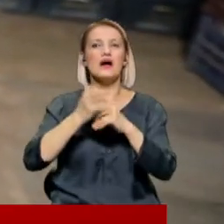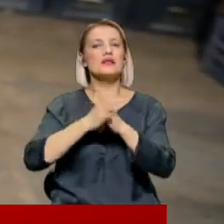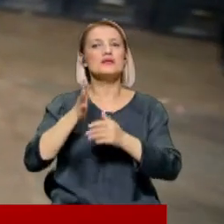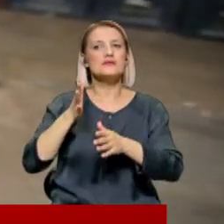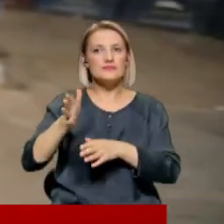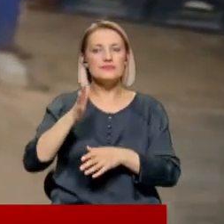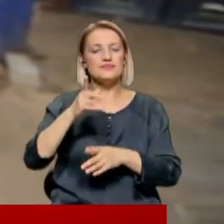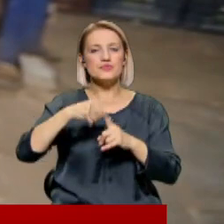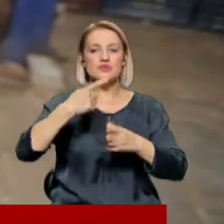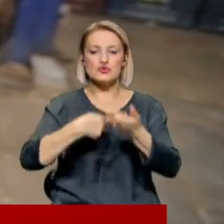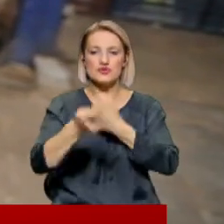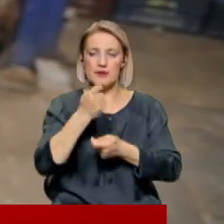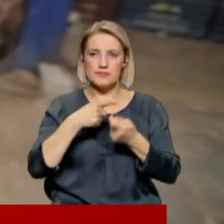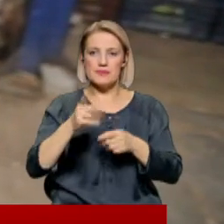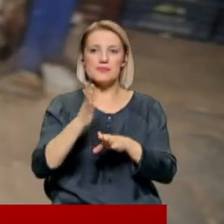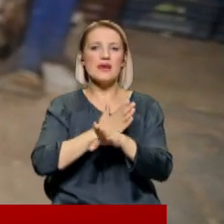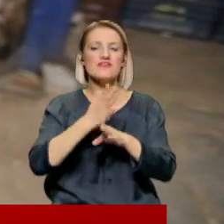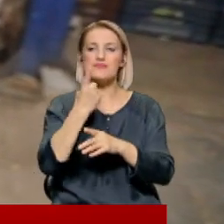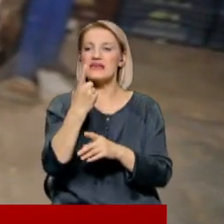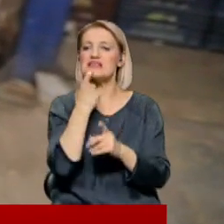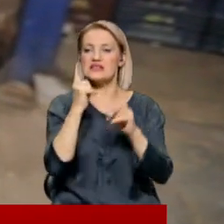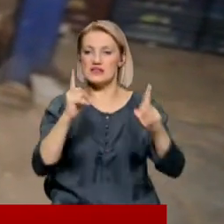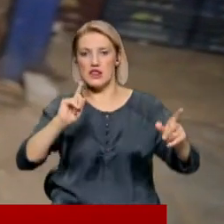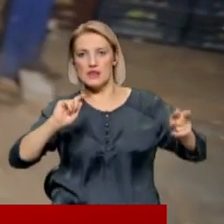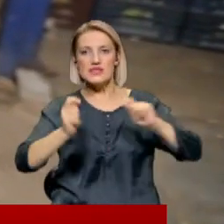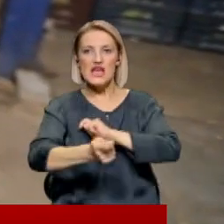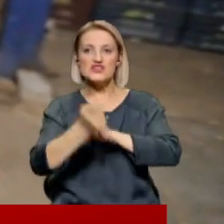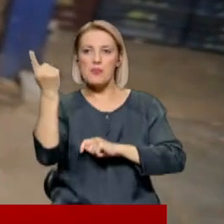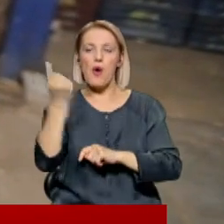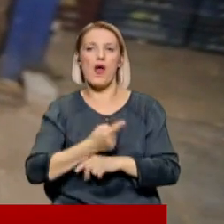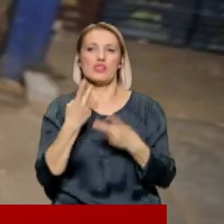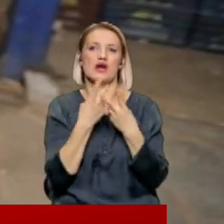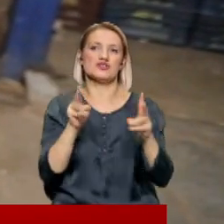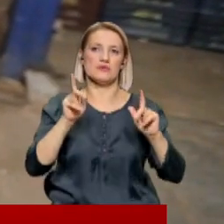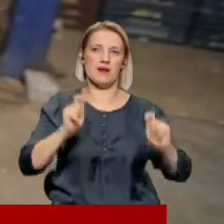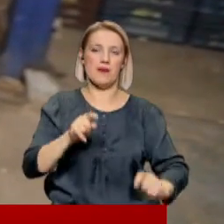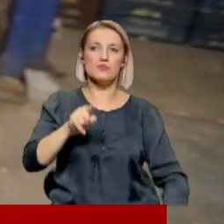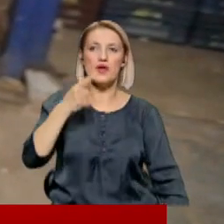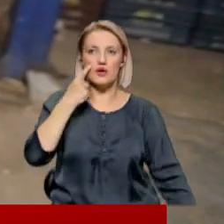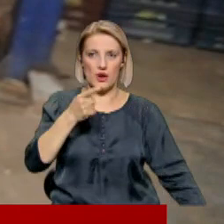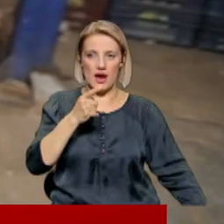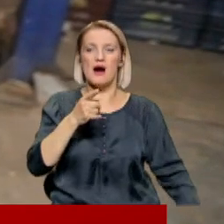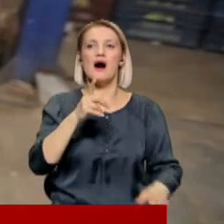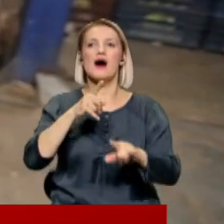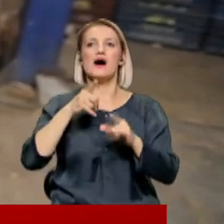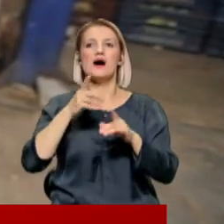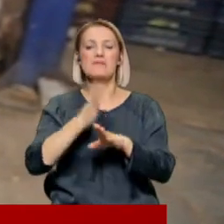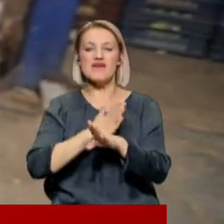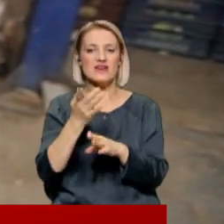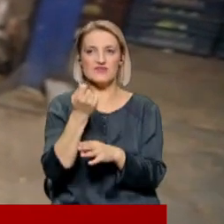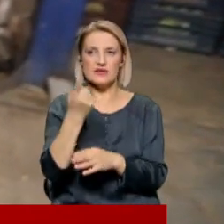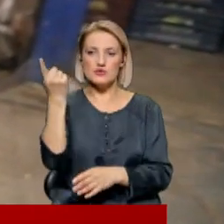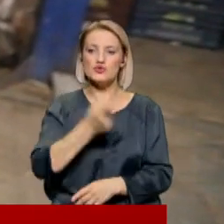Ticaret Borsası da sebze meyvedeki bir yıllık değişim oranlarını açıkladı. Buna göre hallerde meyvenin